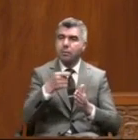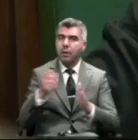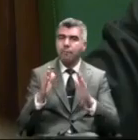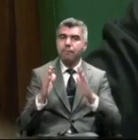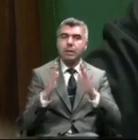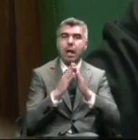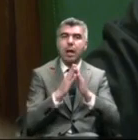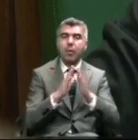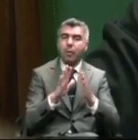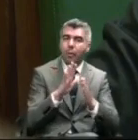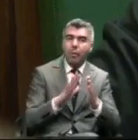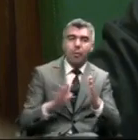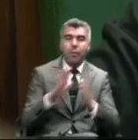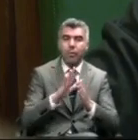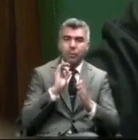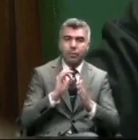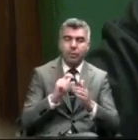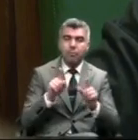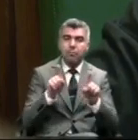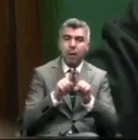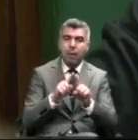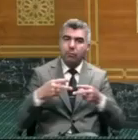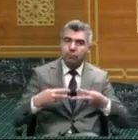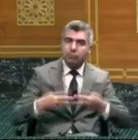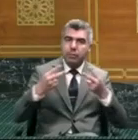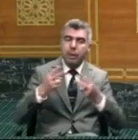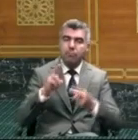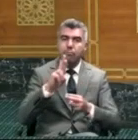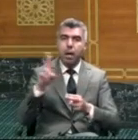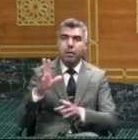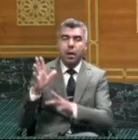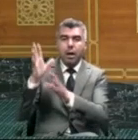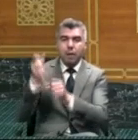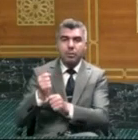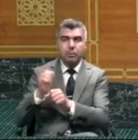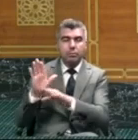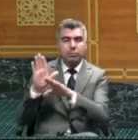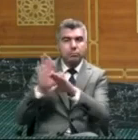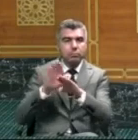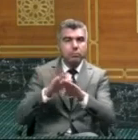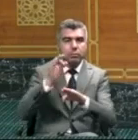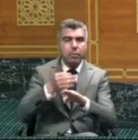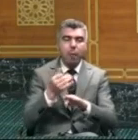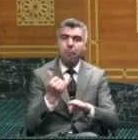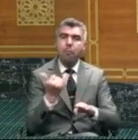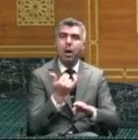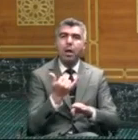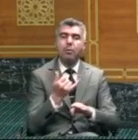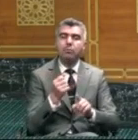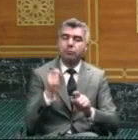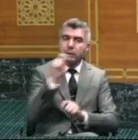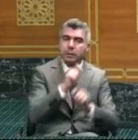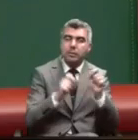والتي اصدر احب الجلال نصره الله توجيهاته الساميه في هذا الاطار